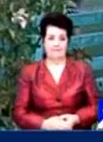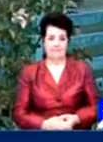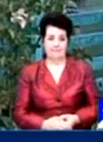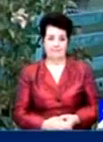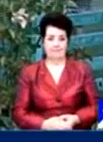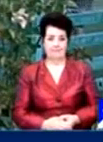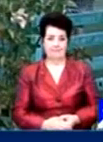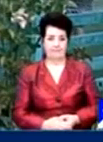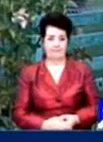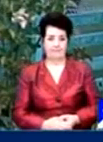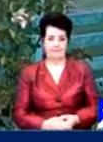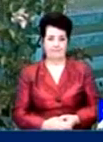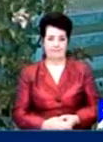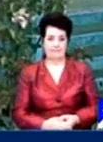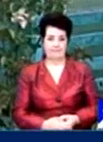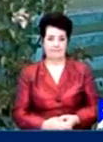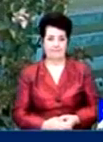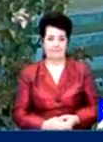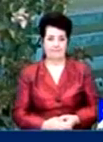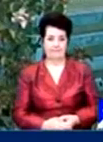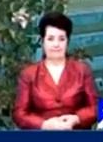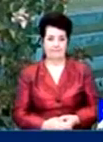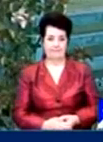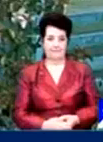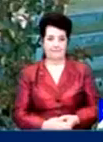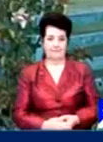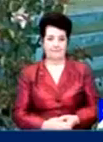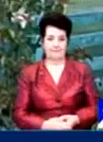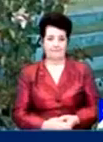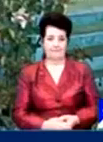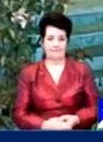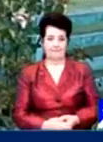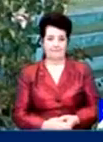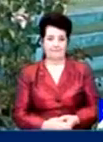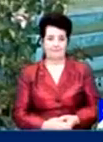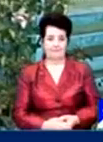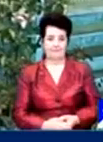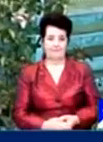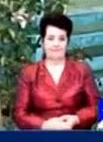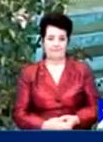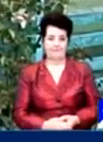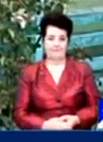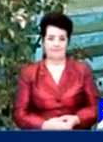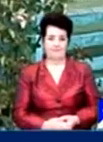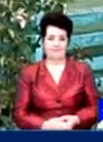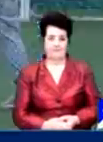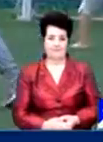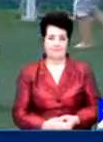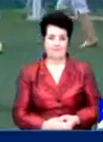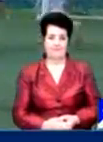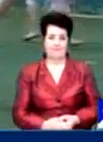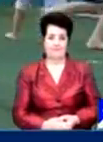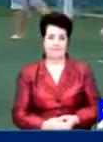what a lovely country Moldova was and how hospitable the people were. We also saw how much